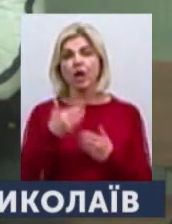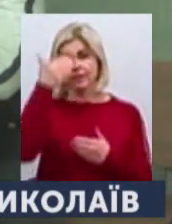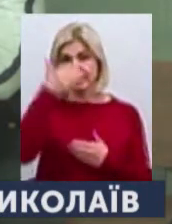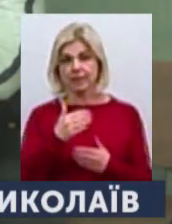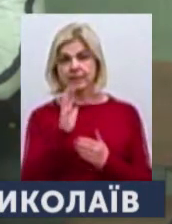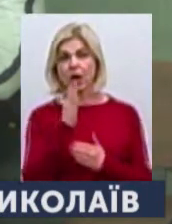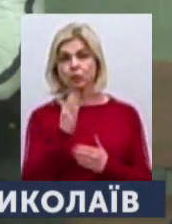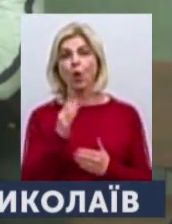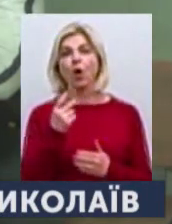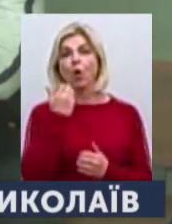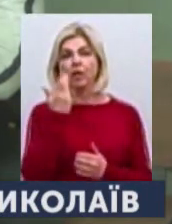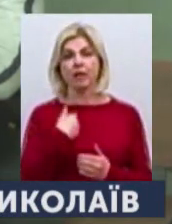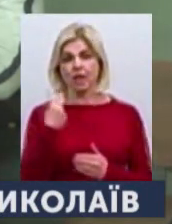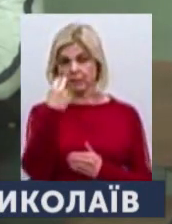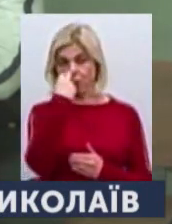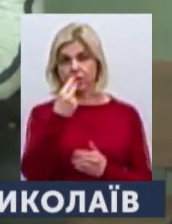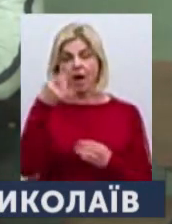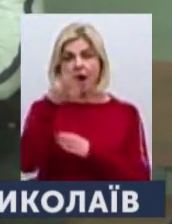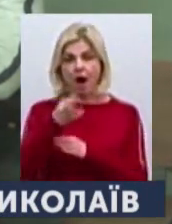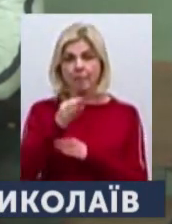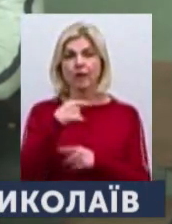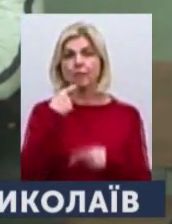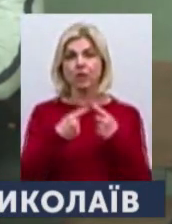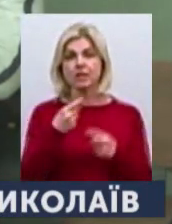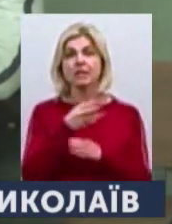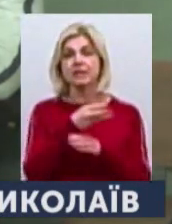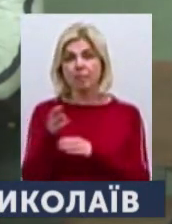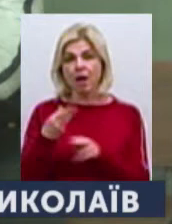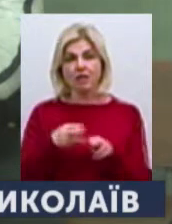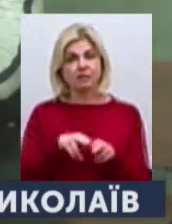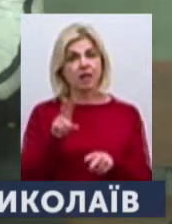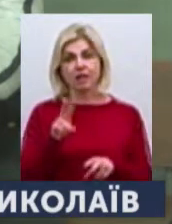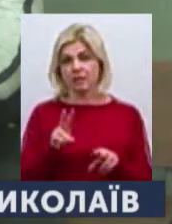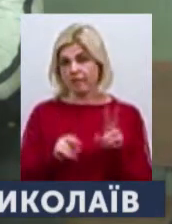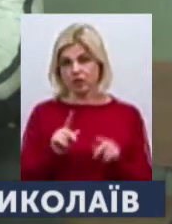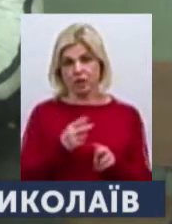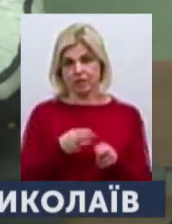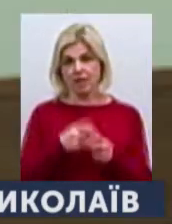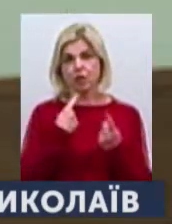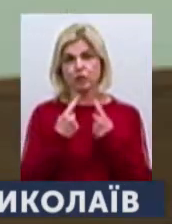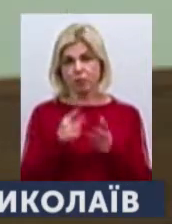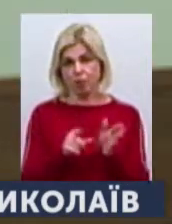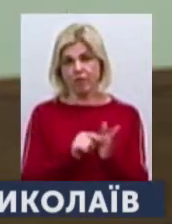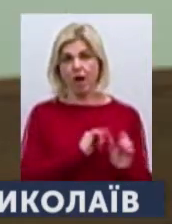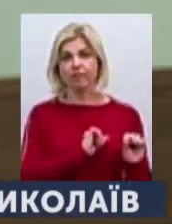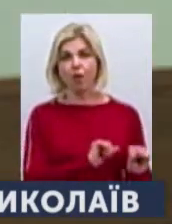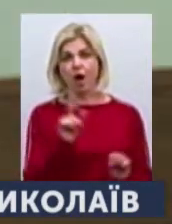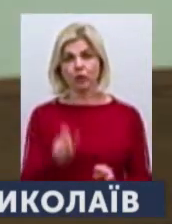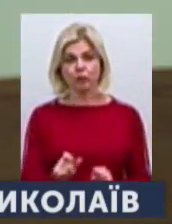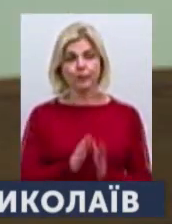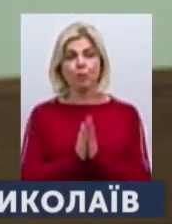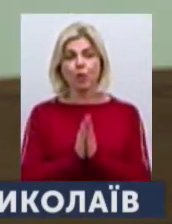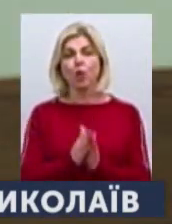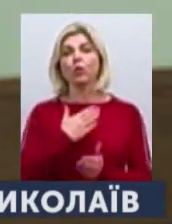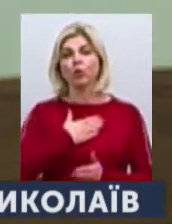коли на нас дивляться телекамери і постійно знімають, я вважаю, що це не розмова з адвокатом. Прохання задовольнили.